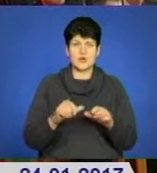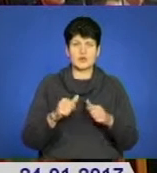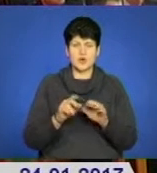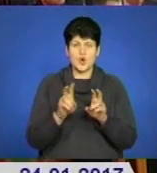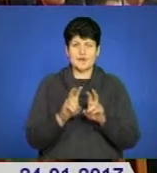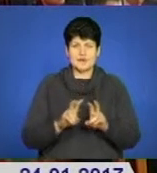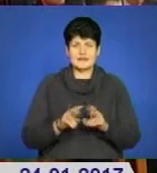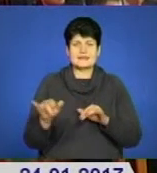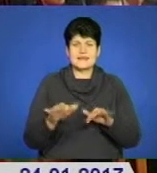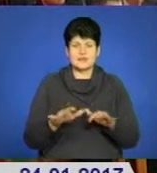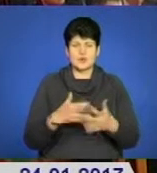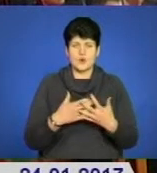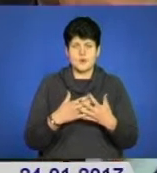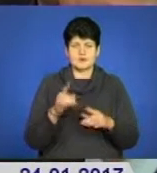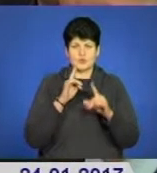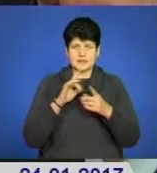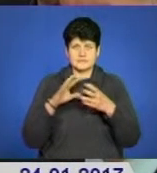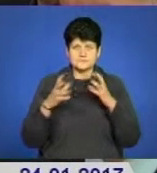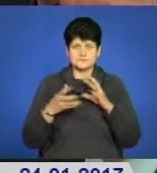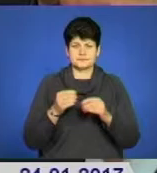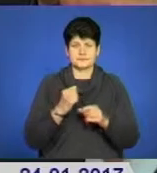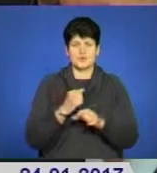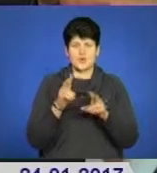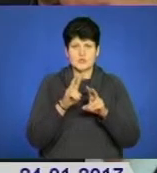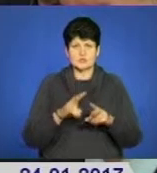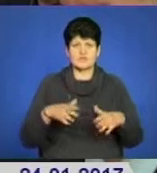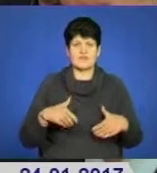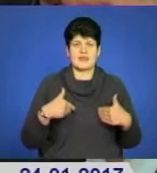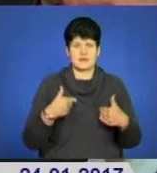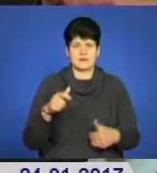розглянули діяльність громадської ради, підбили підсумки розгляду звернень громадян.